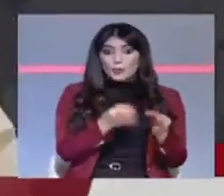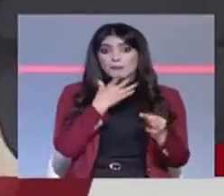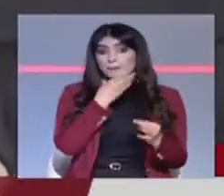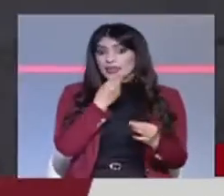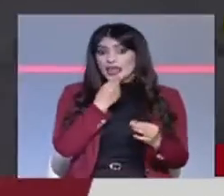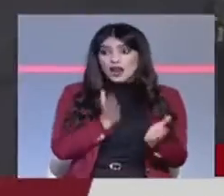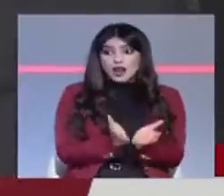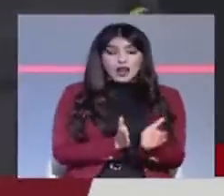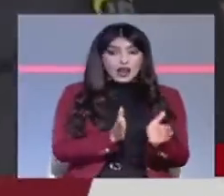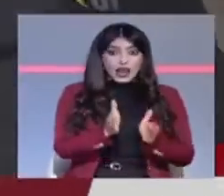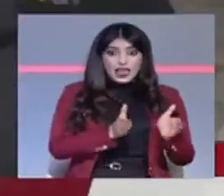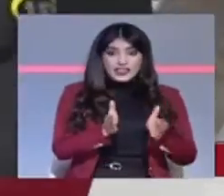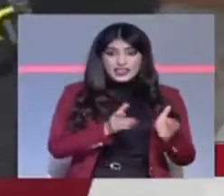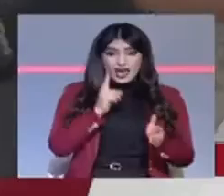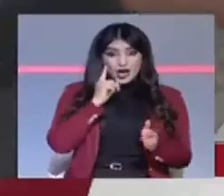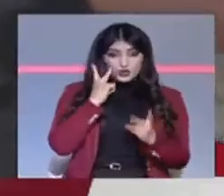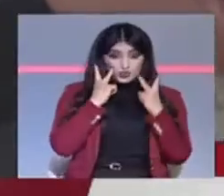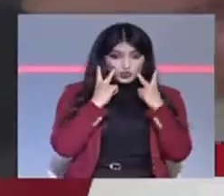هذه